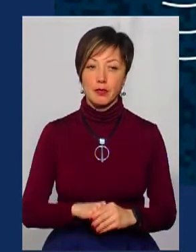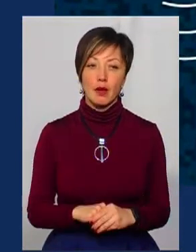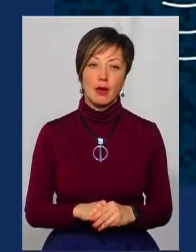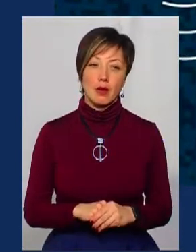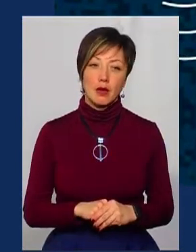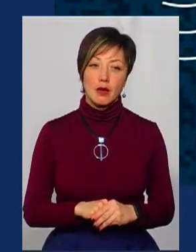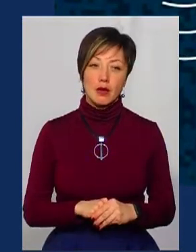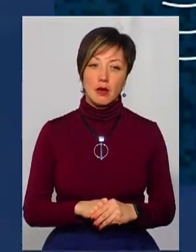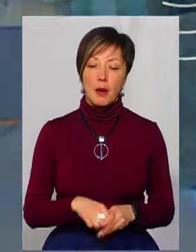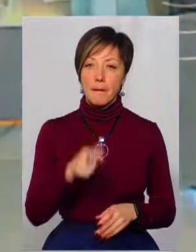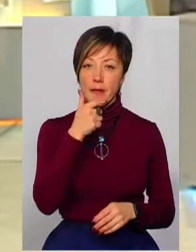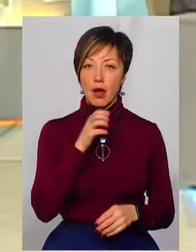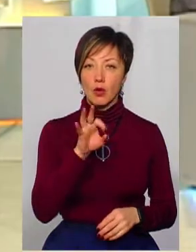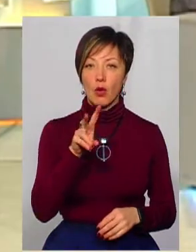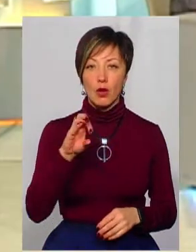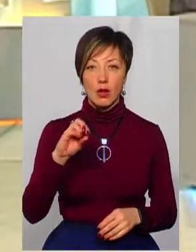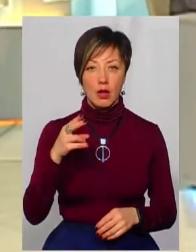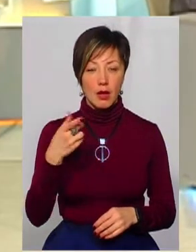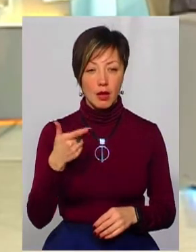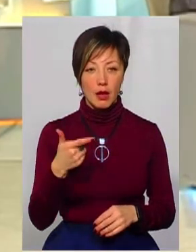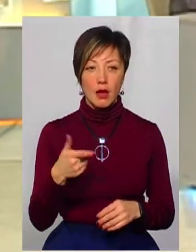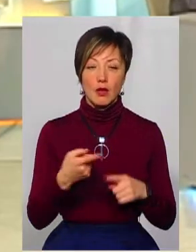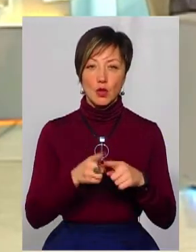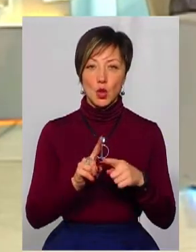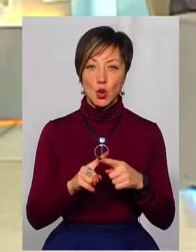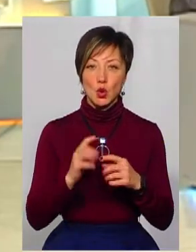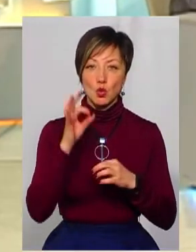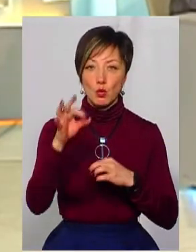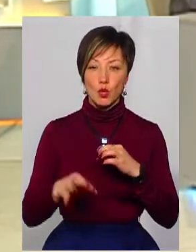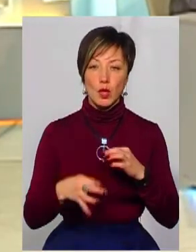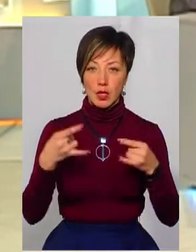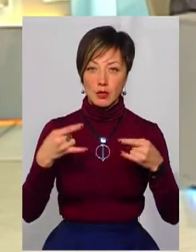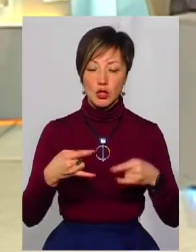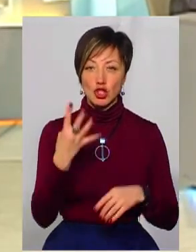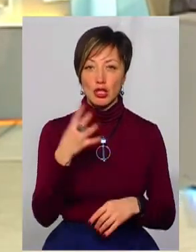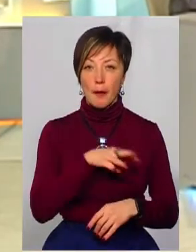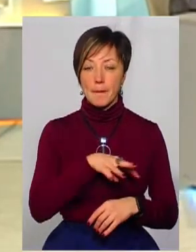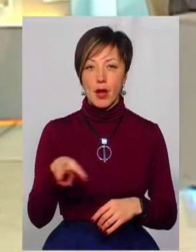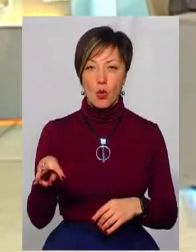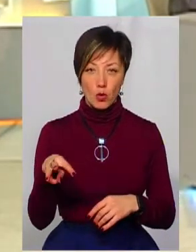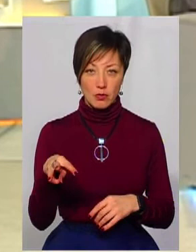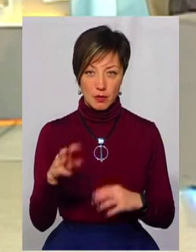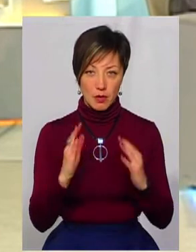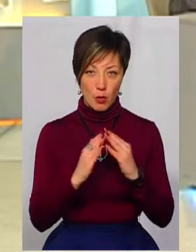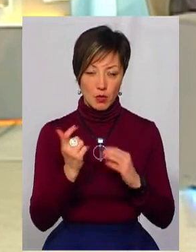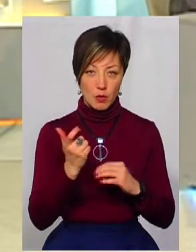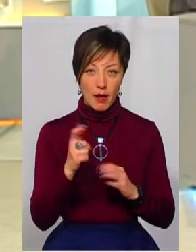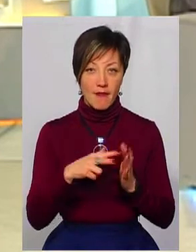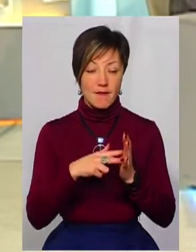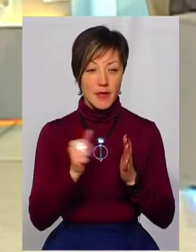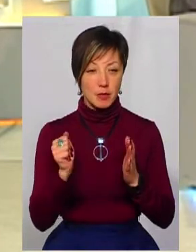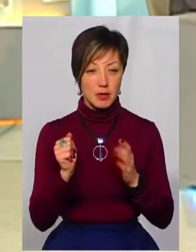Пане Олеже, в Україні супутниковим телебаченням користується близько 4 мільйонів домогосподарств. Отже, вимкнення